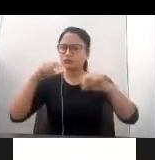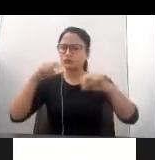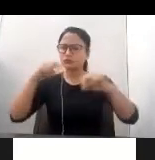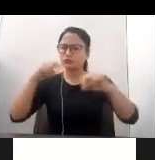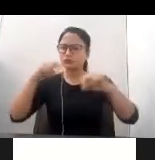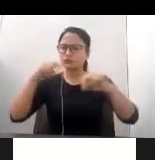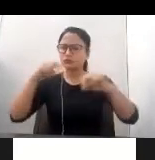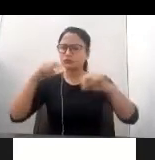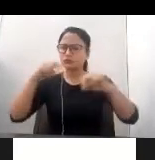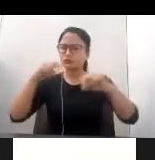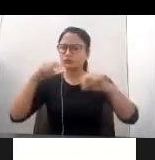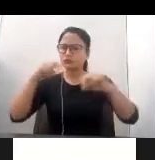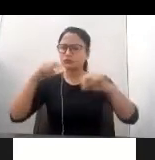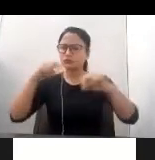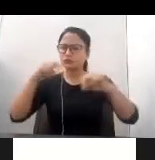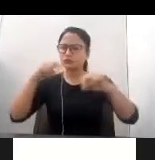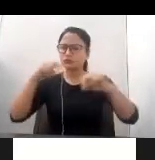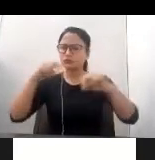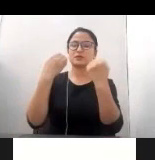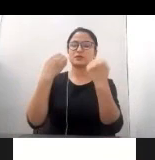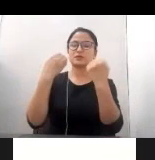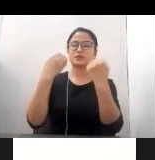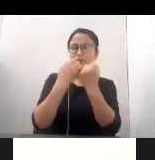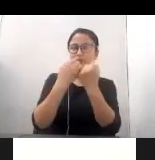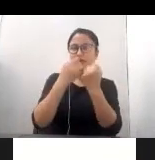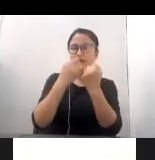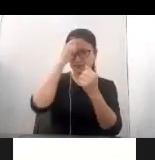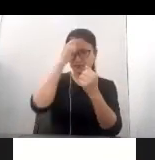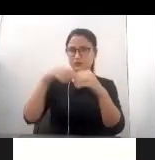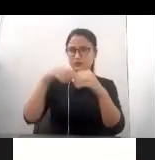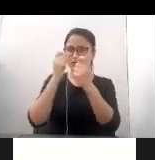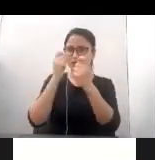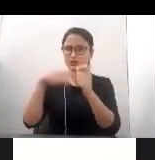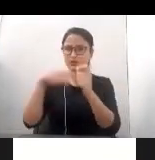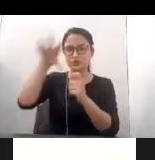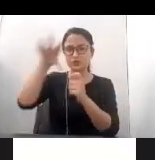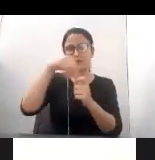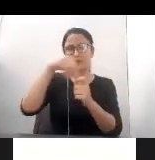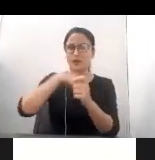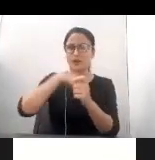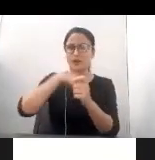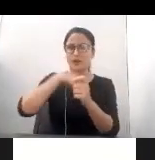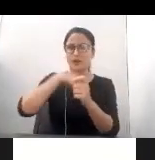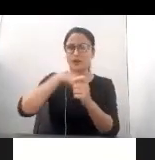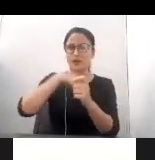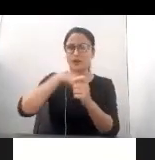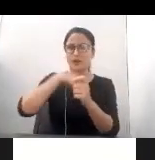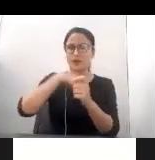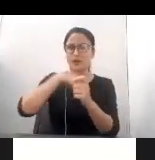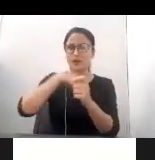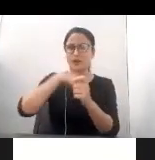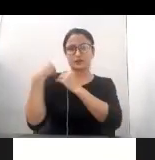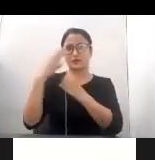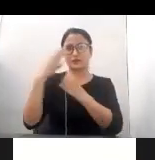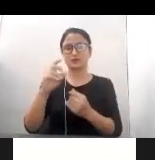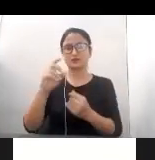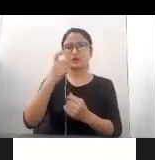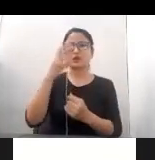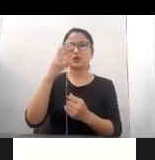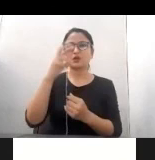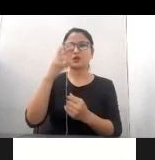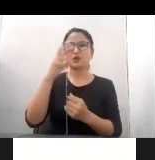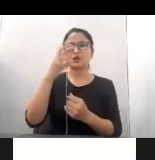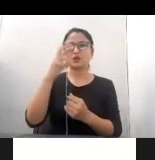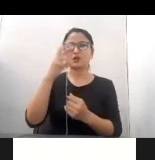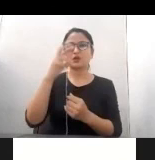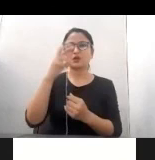सबै सम्पूर्ण हाम्रो चाहिँ दायित्व हुन्छ, त्यो सरकारको दायित्व हुन्छ, गैर सरकारी संस्थाको दायित्व हुन्छ, त्यो आम नागरिकको र नागरिक समाजका अगुवाहरूको